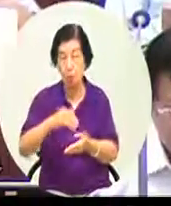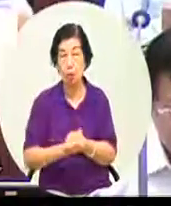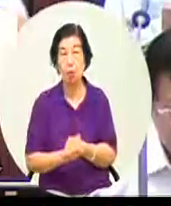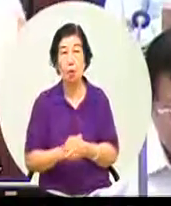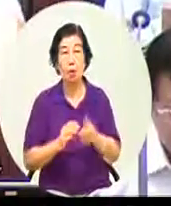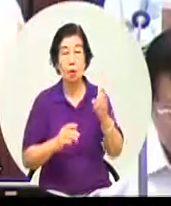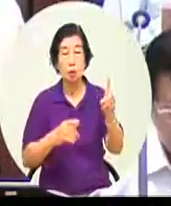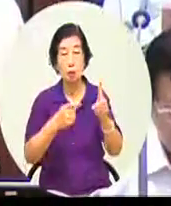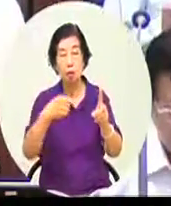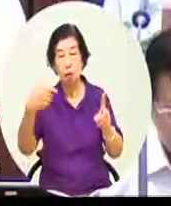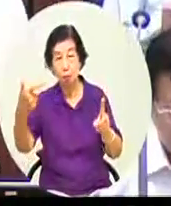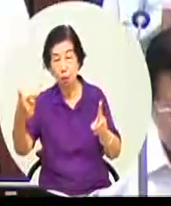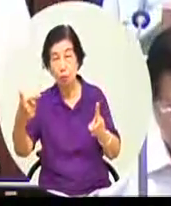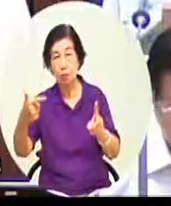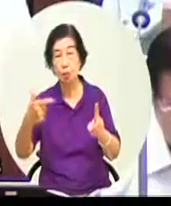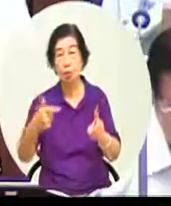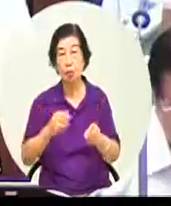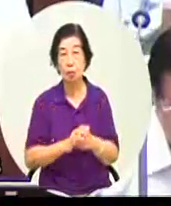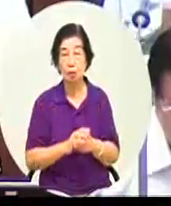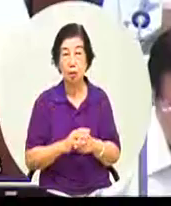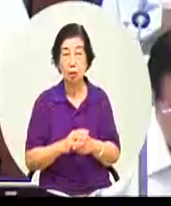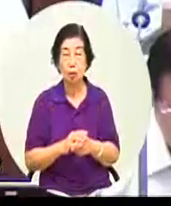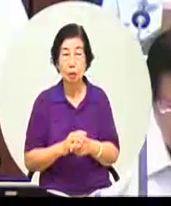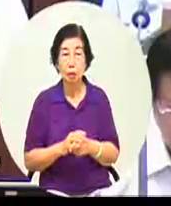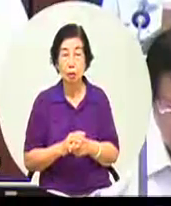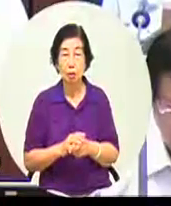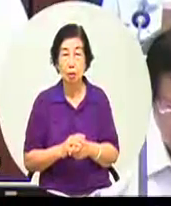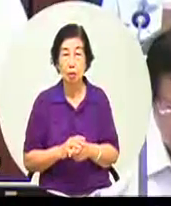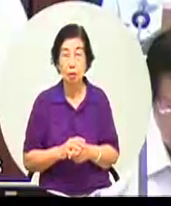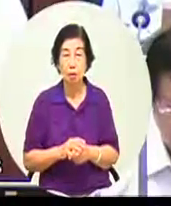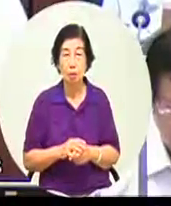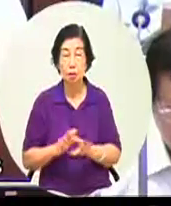况，今年的一到六月是